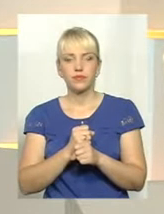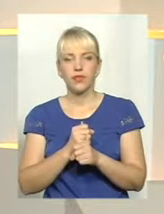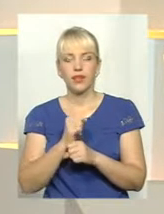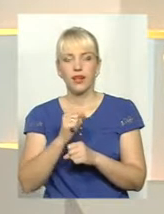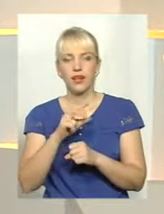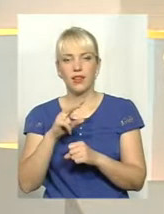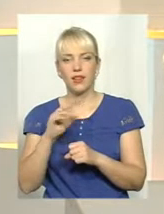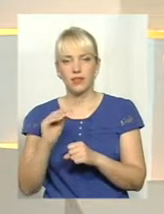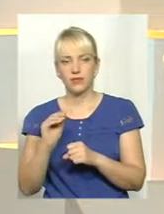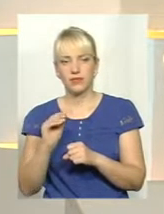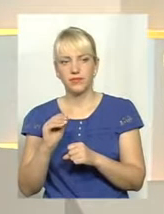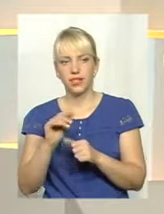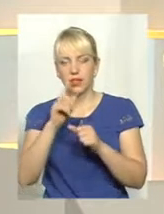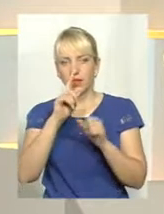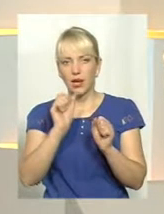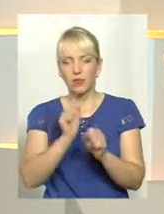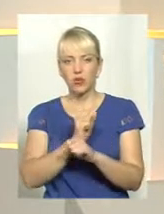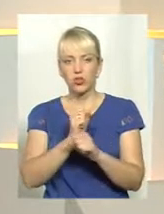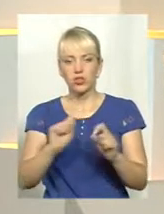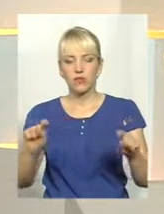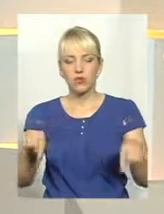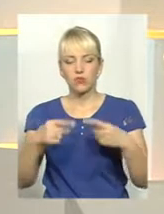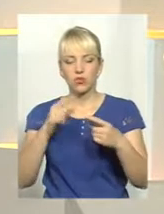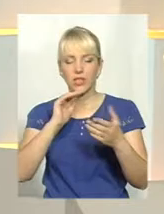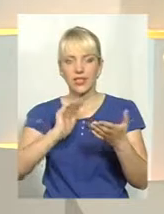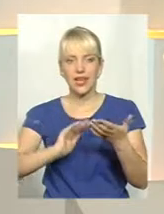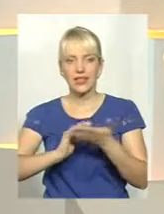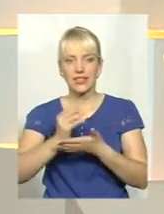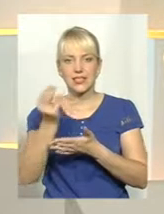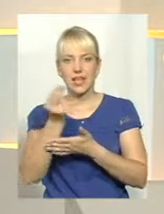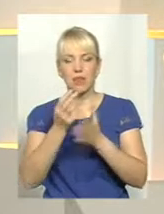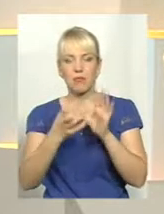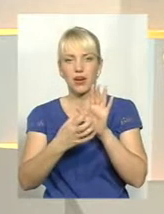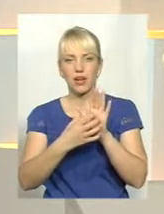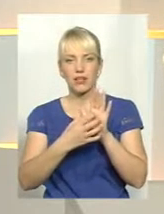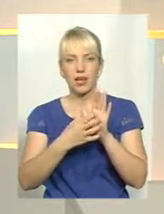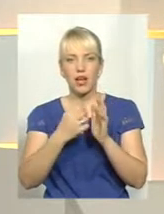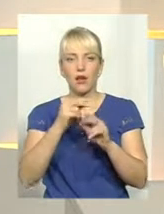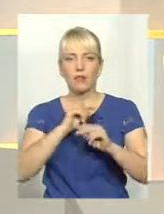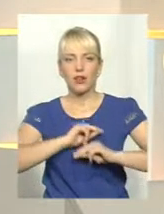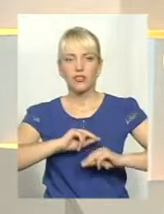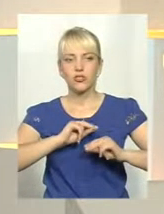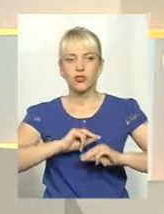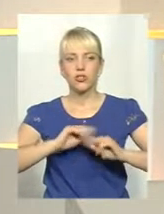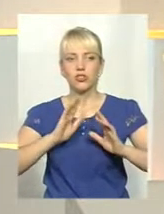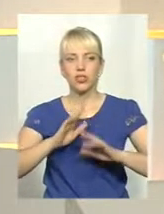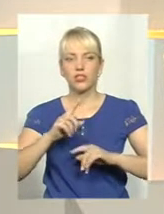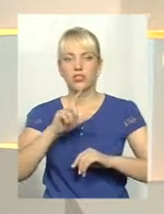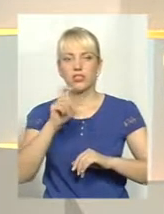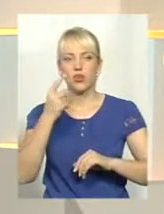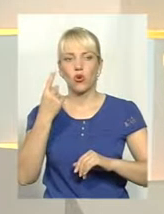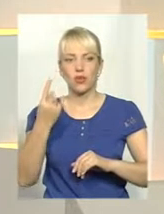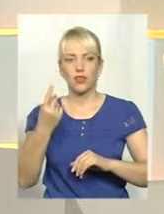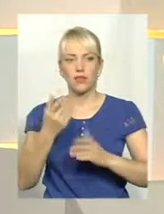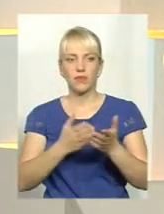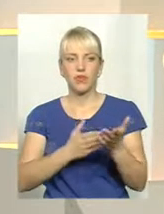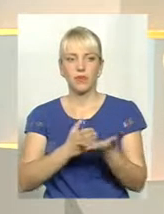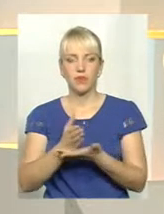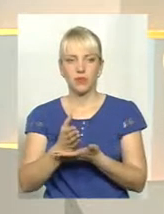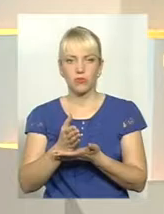що напрацьовано раніше. Ні, ми тепер почнемо з нової сторінки, будемо жити по-новому, по-іншому, працювати, і все,